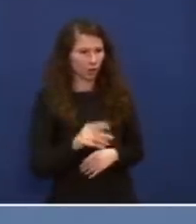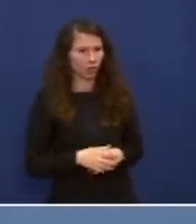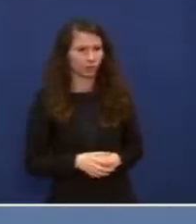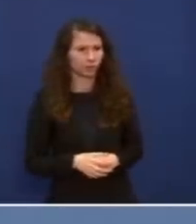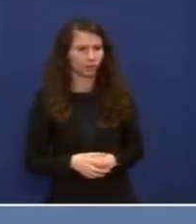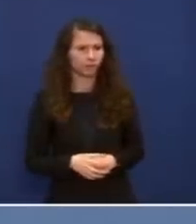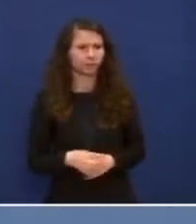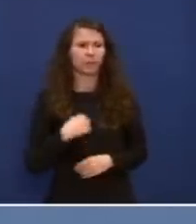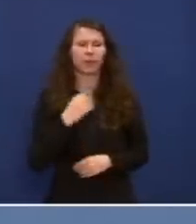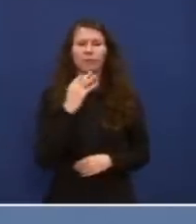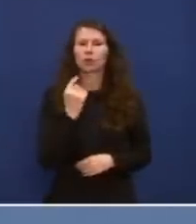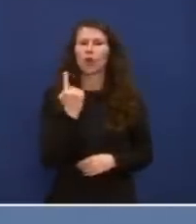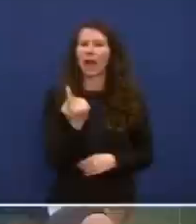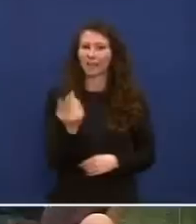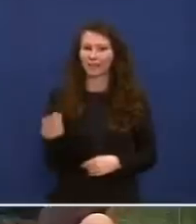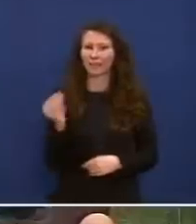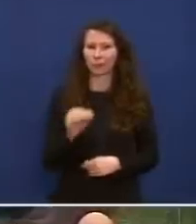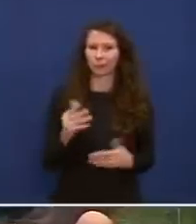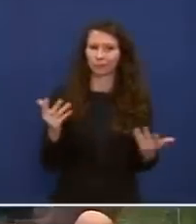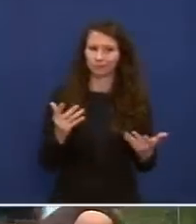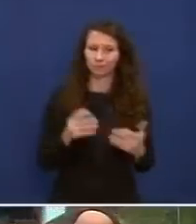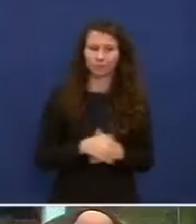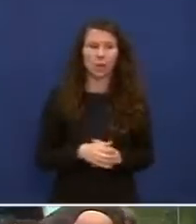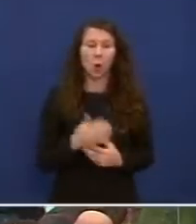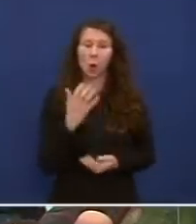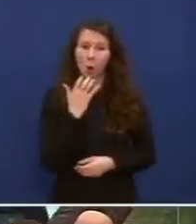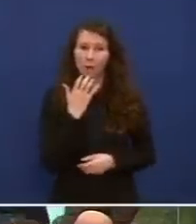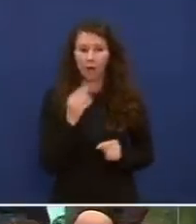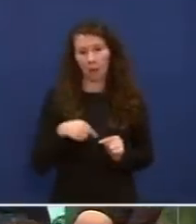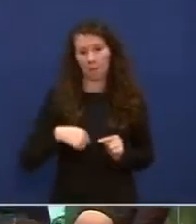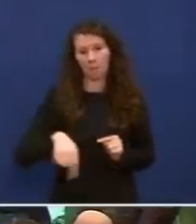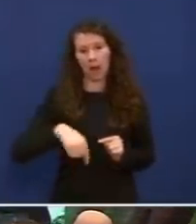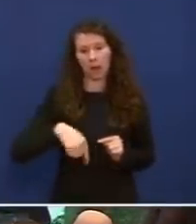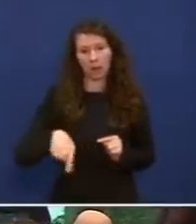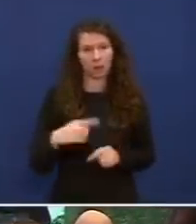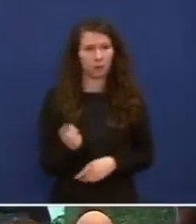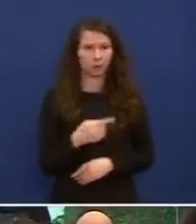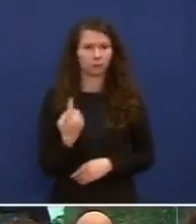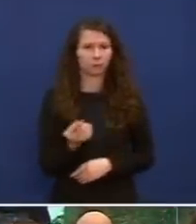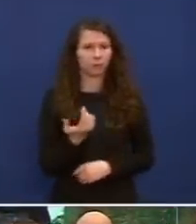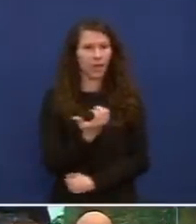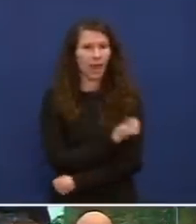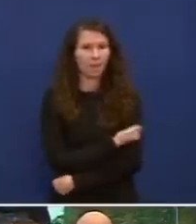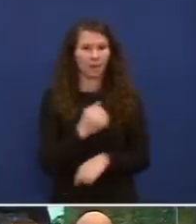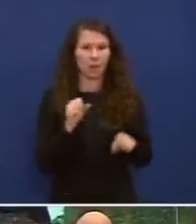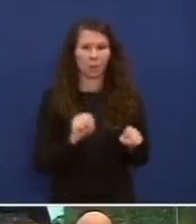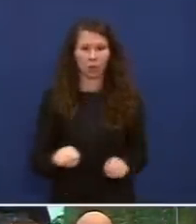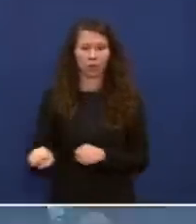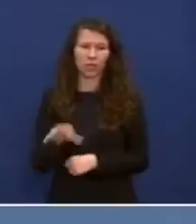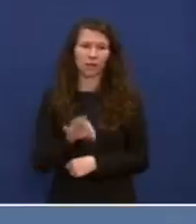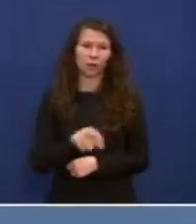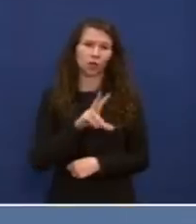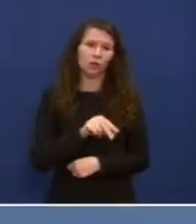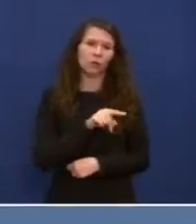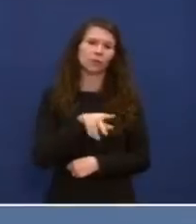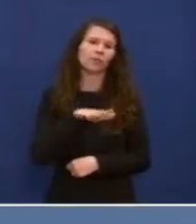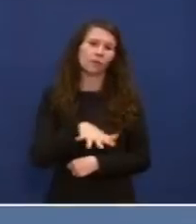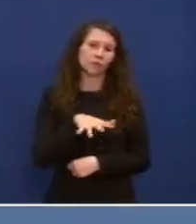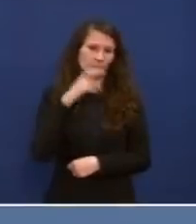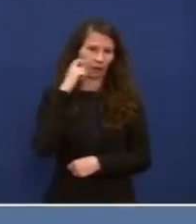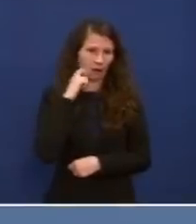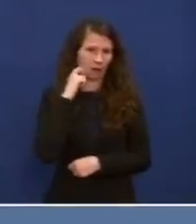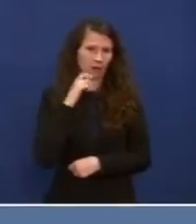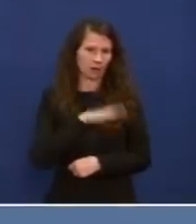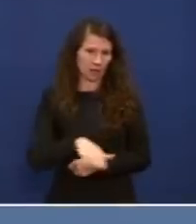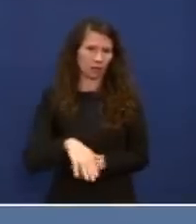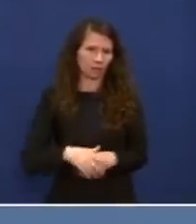unter einem Punkt ergänzen. Wir kriegen jetzt dann hoffentlich bald die Impfmöglichkeit für 12- bis 15-Jährige. Und wir